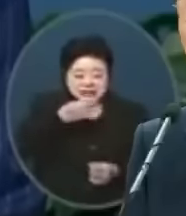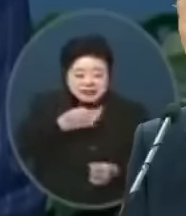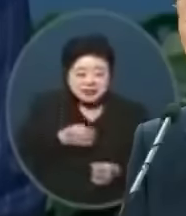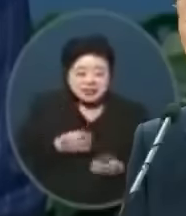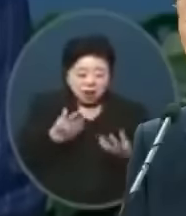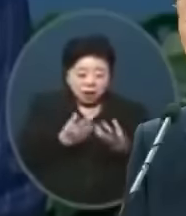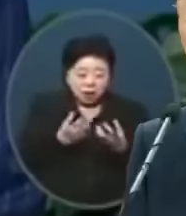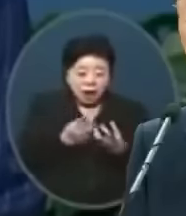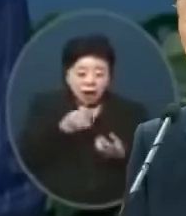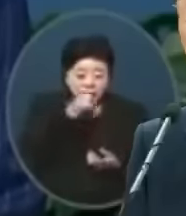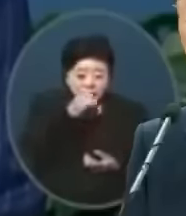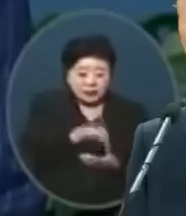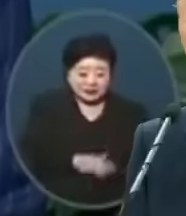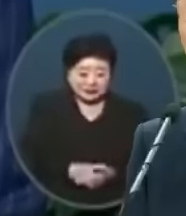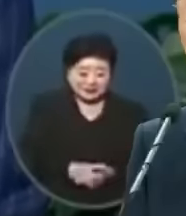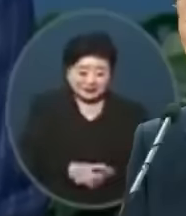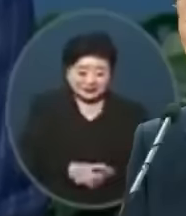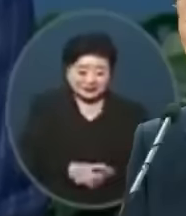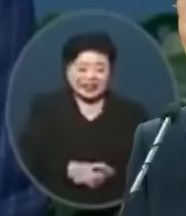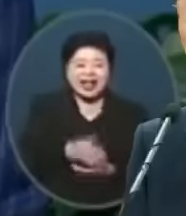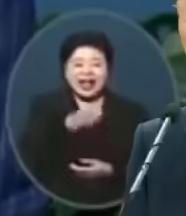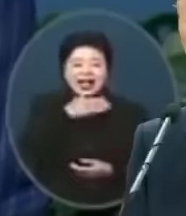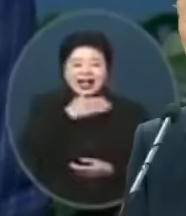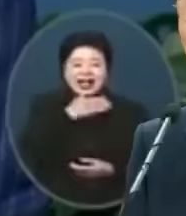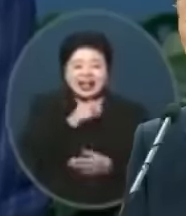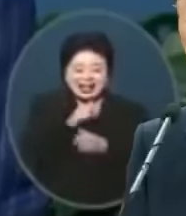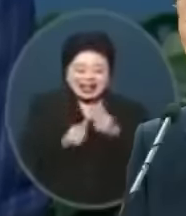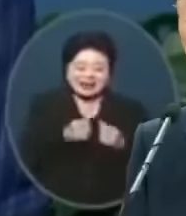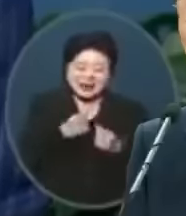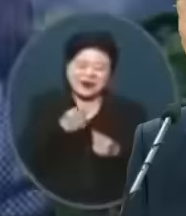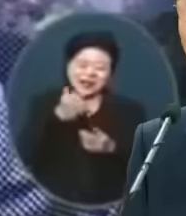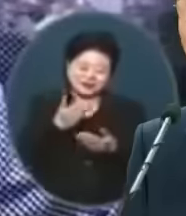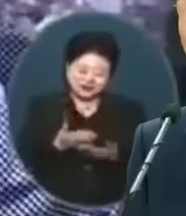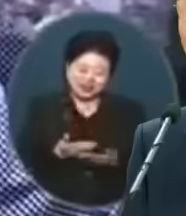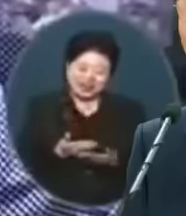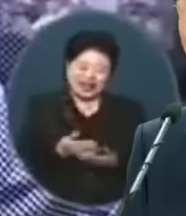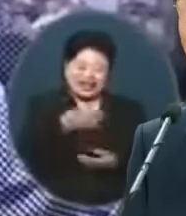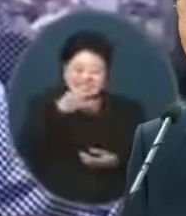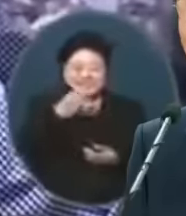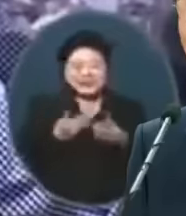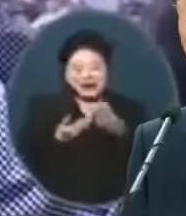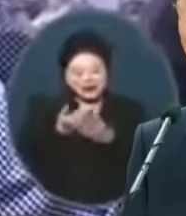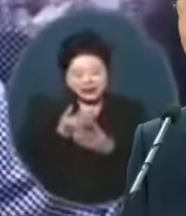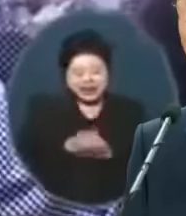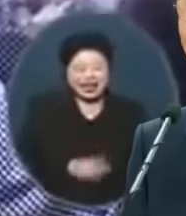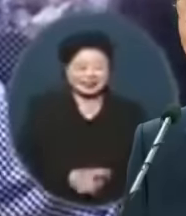나온다. 그래서 아 하나님 축복이 있구나.